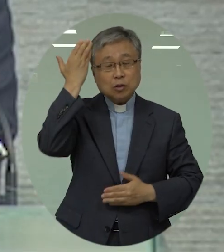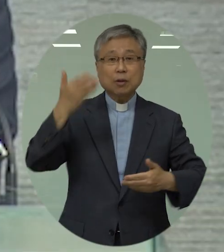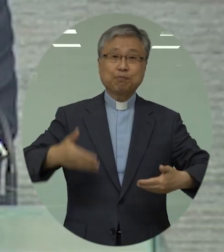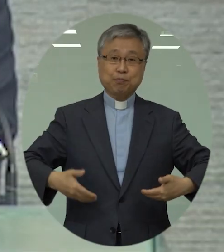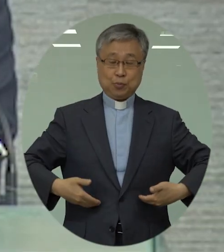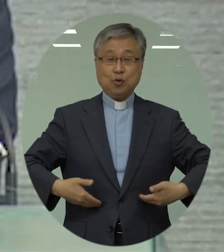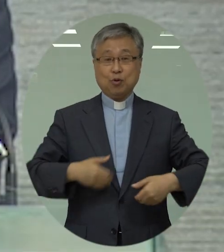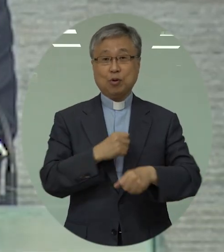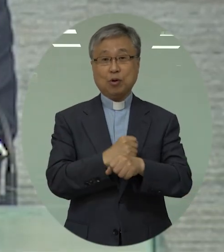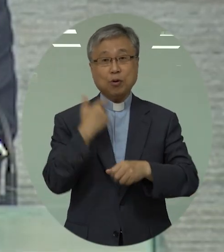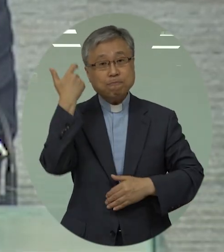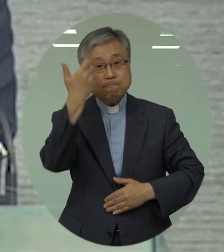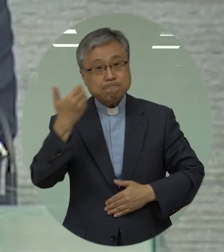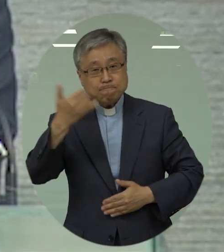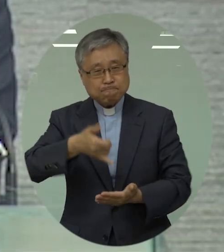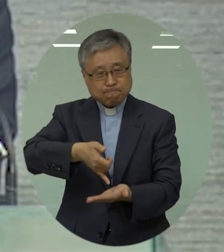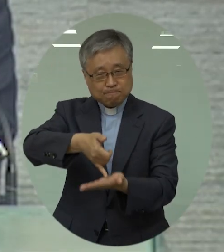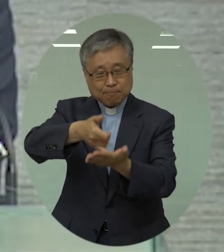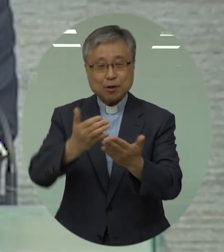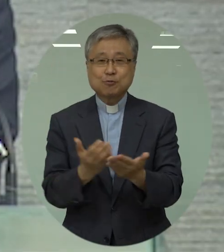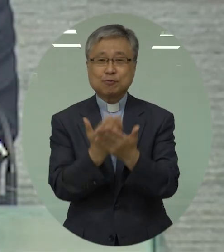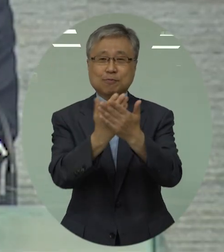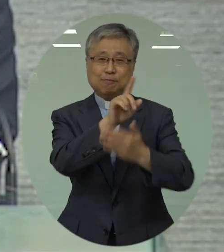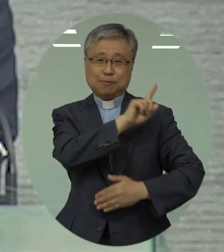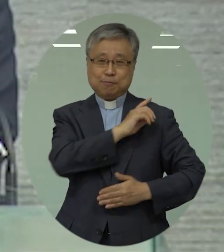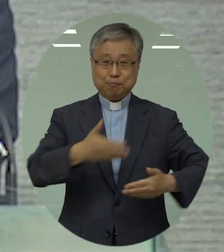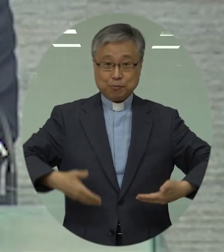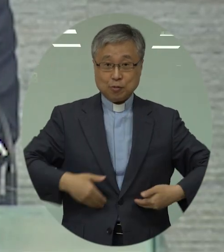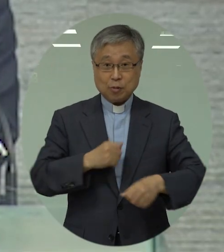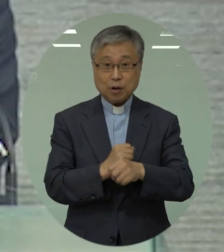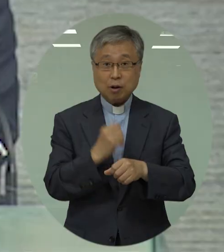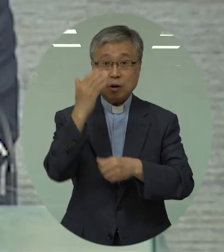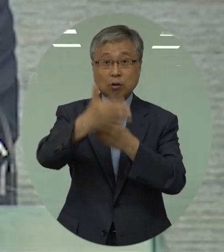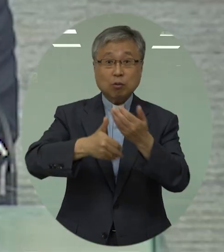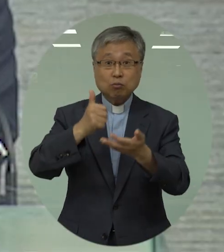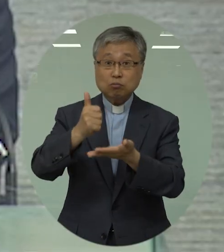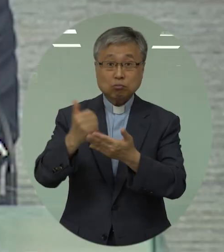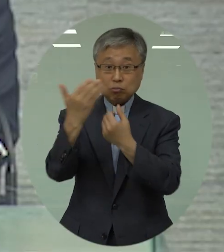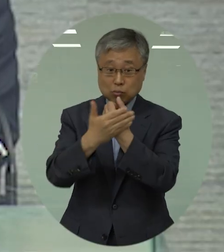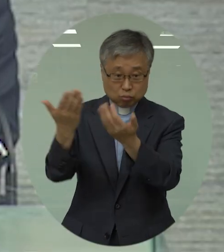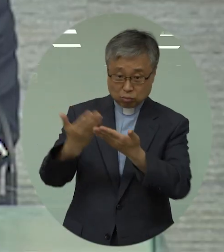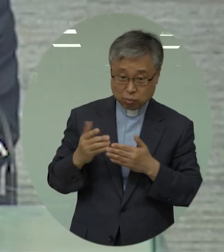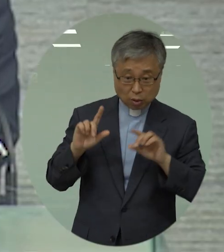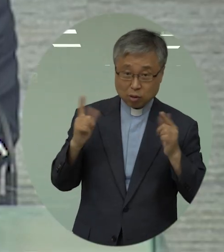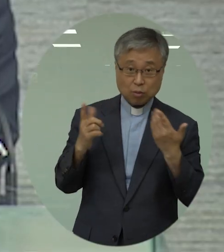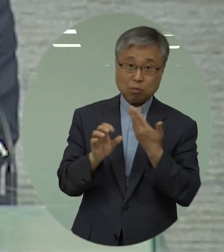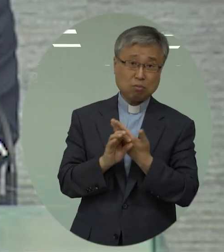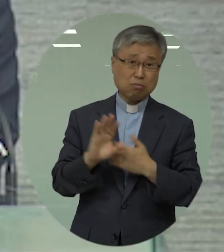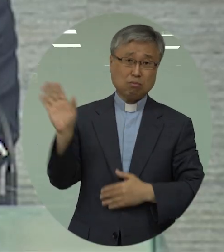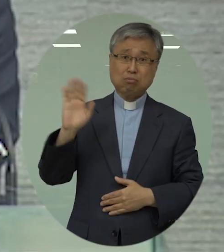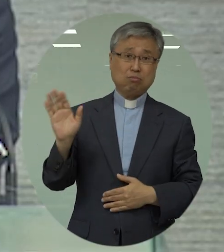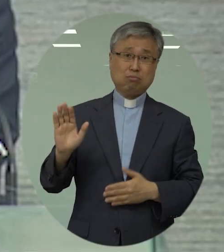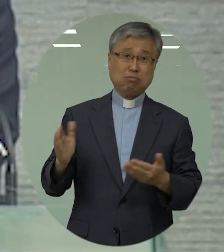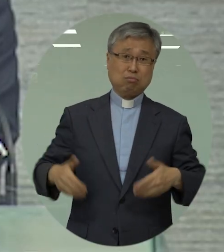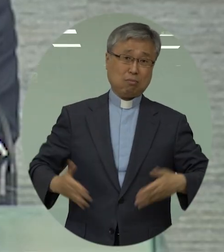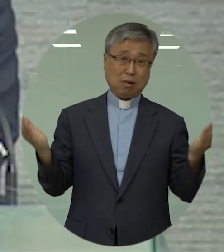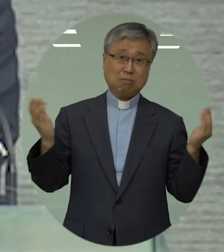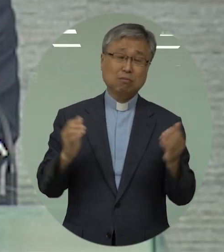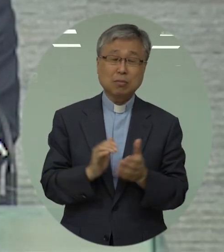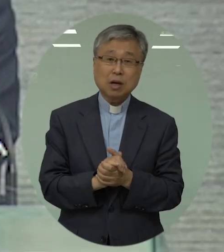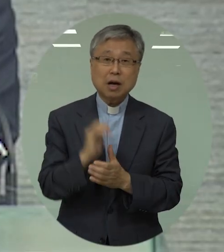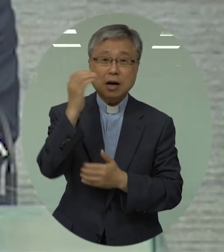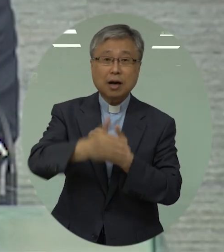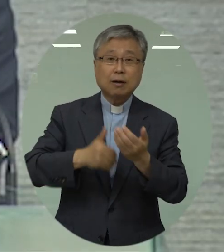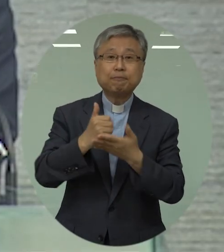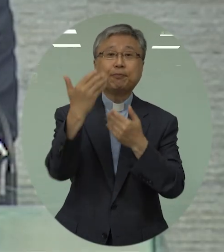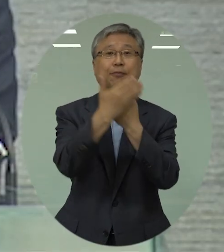필요하다. 영적 성숙이 가장 필요한 것은 하나님이 은혜 주시지 않으면 우리가 뭐 잘하고 싶어도 못 자라는 거죠. 그러나